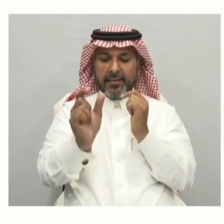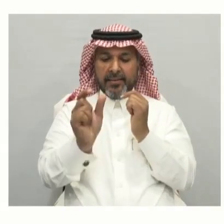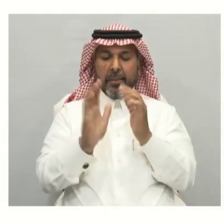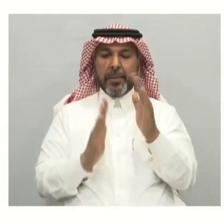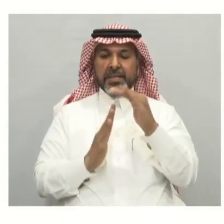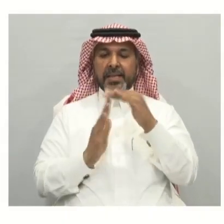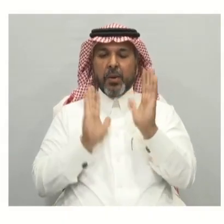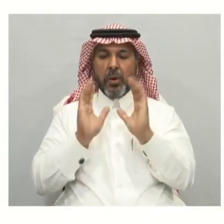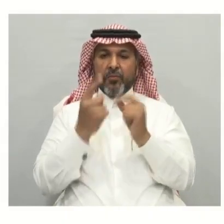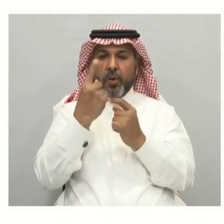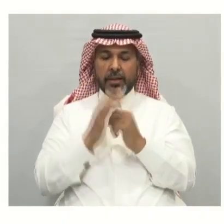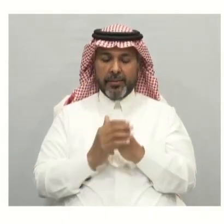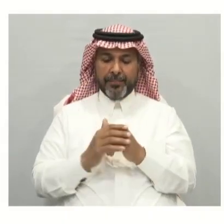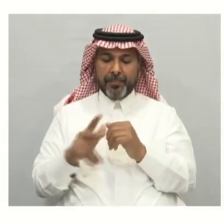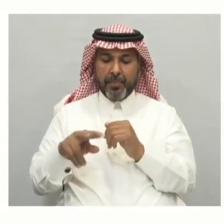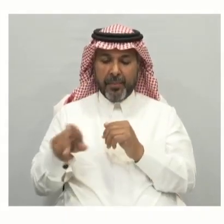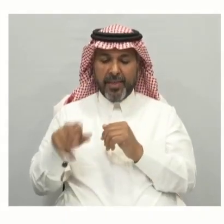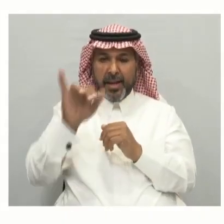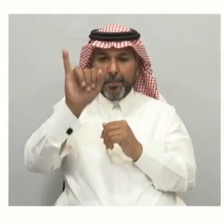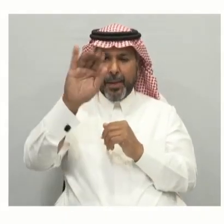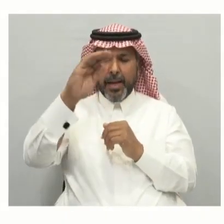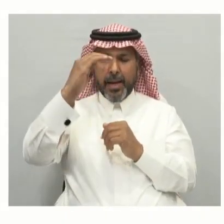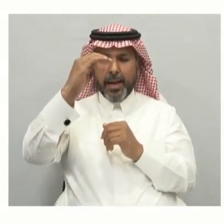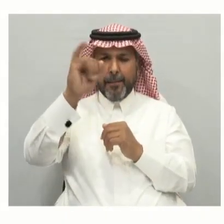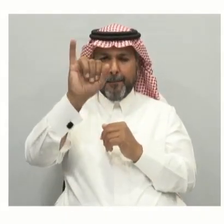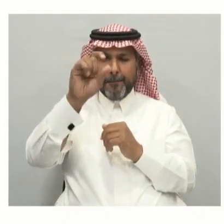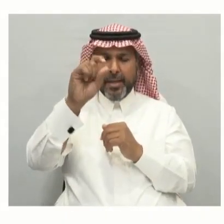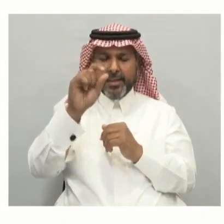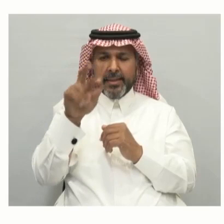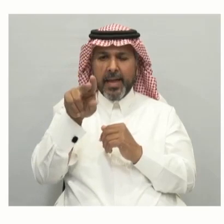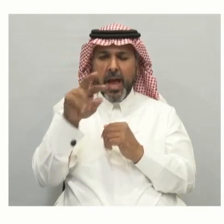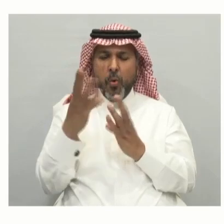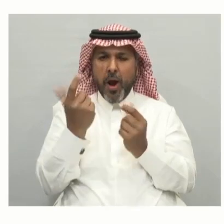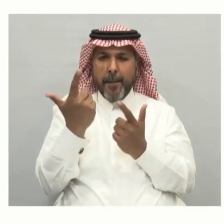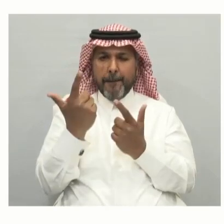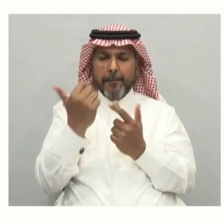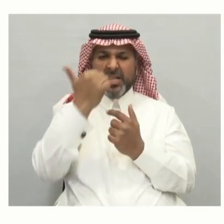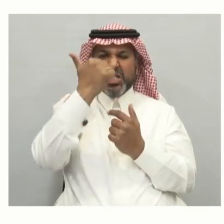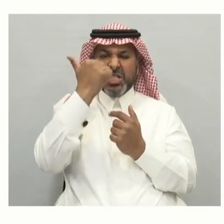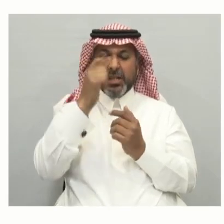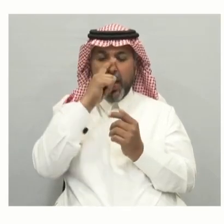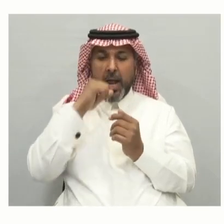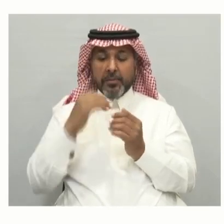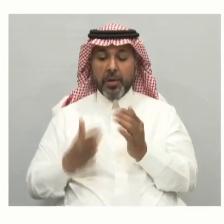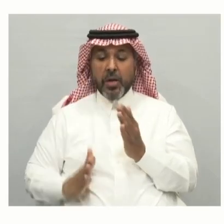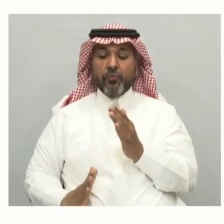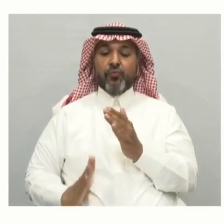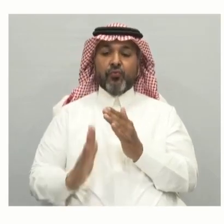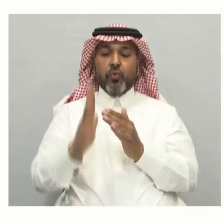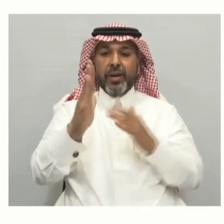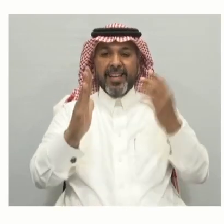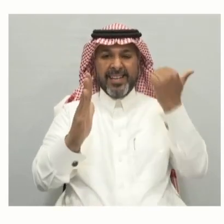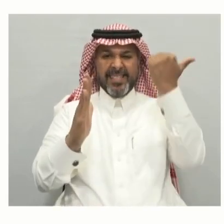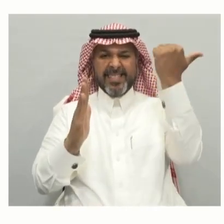واحد الان لدينا من نعم لدينا محمد عدد اخوته سته الان